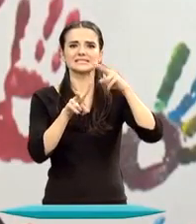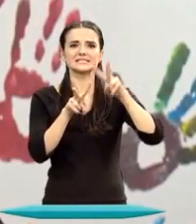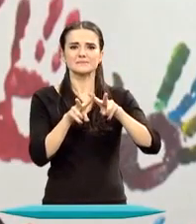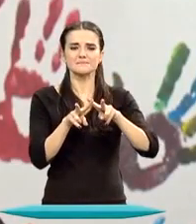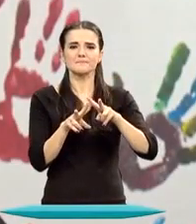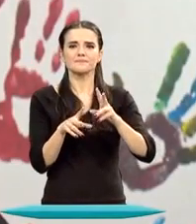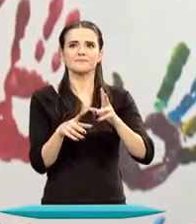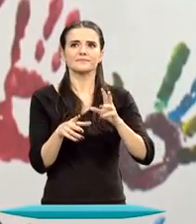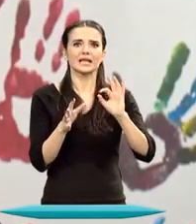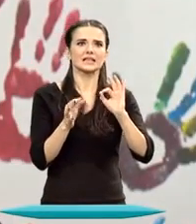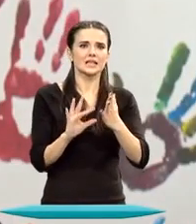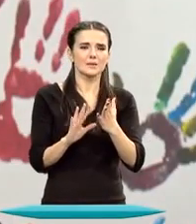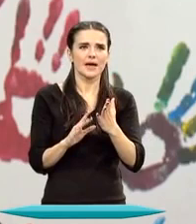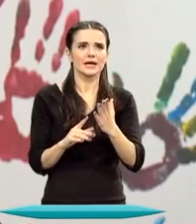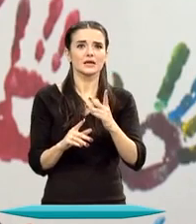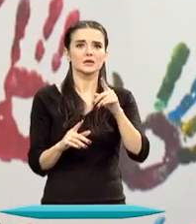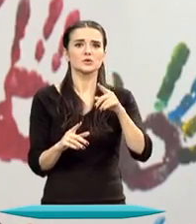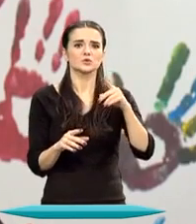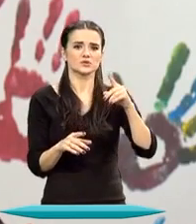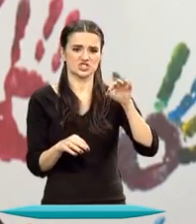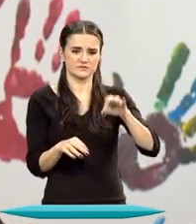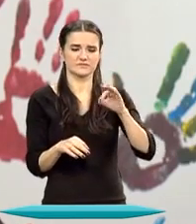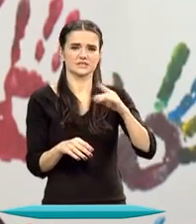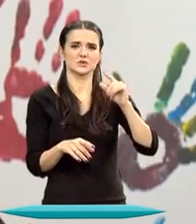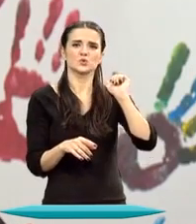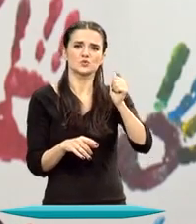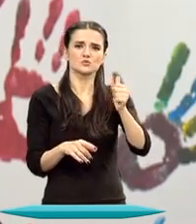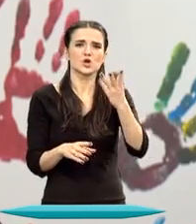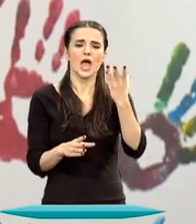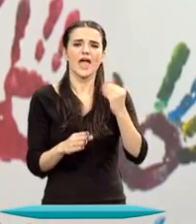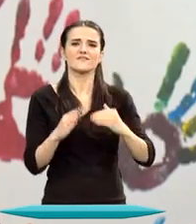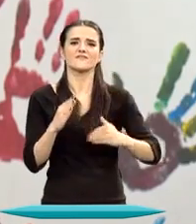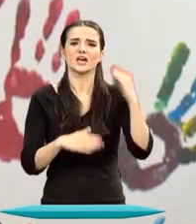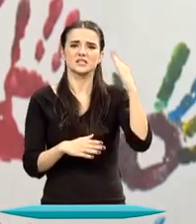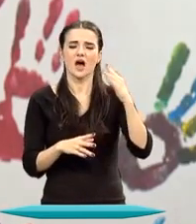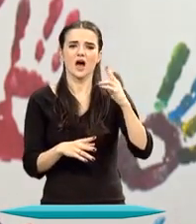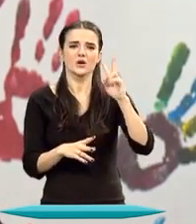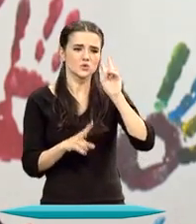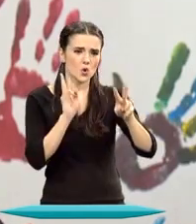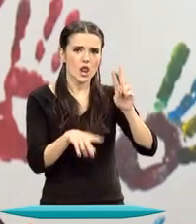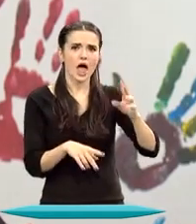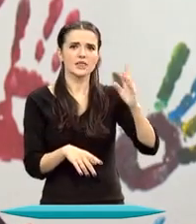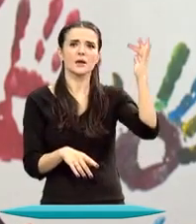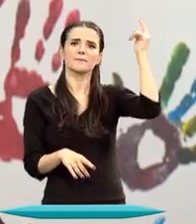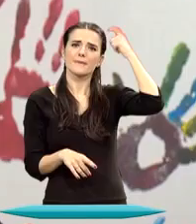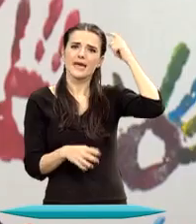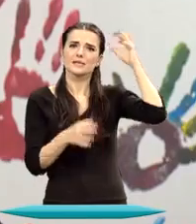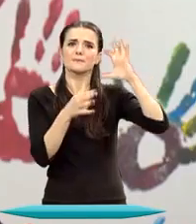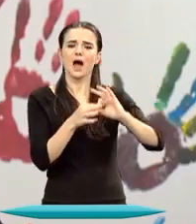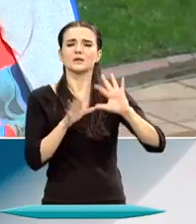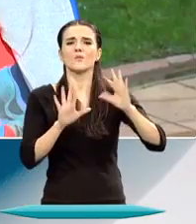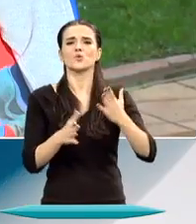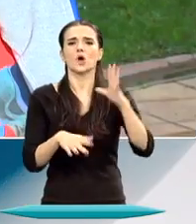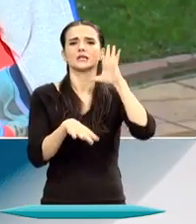Otizm başta söylemek gerekirse günümüzde en çok sık rastlanan nörolojik gelişim bozuklukları